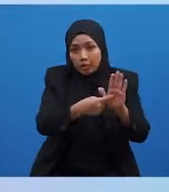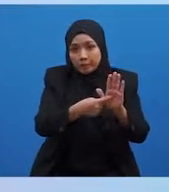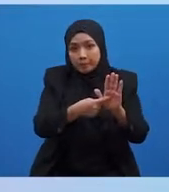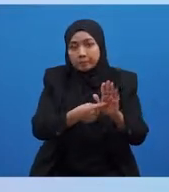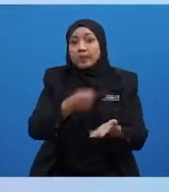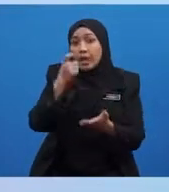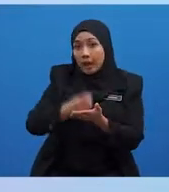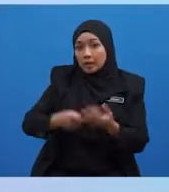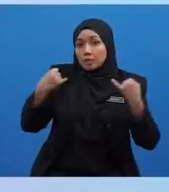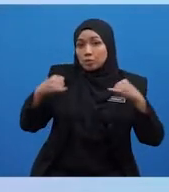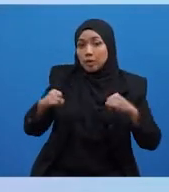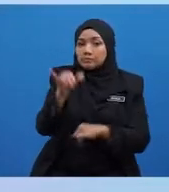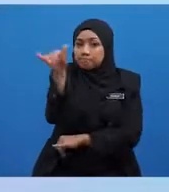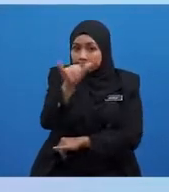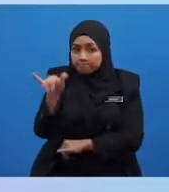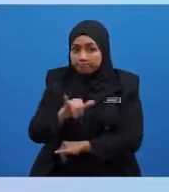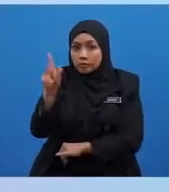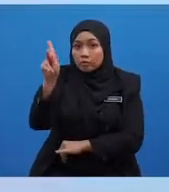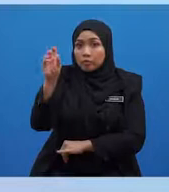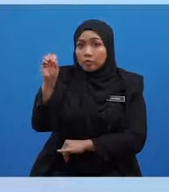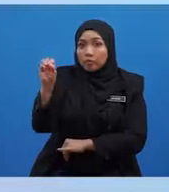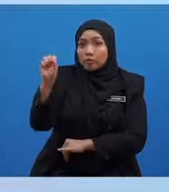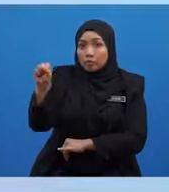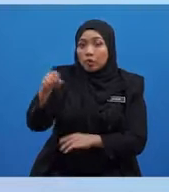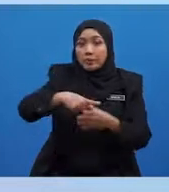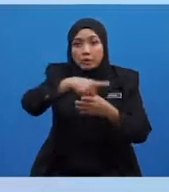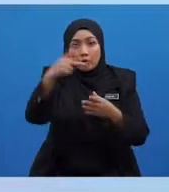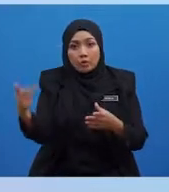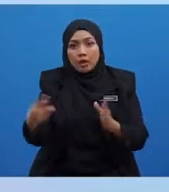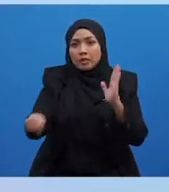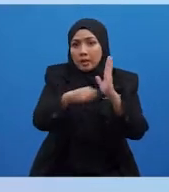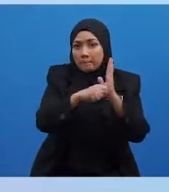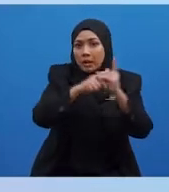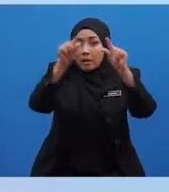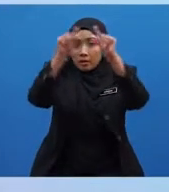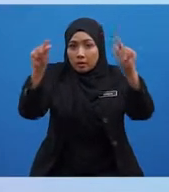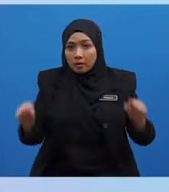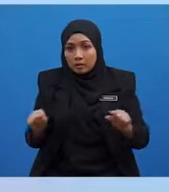Harga jualan sama dengan kos pengeluaran ditambah margin keuntungan.